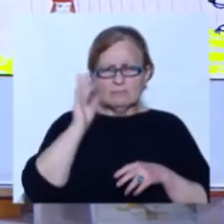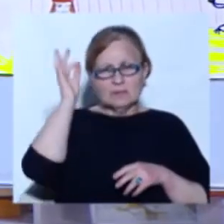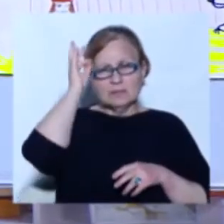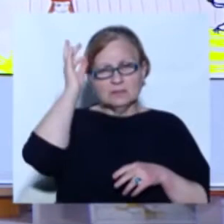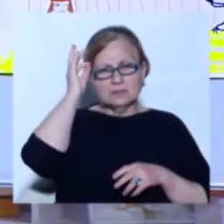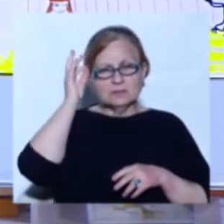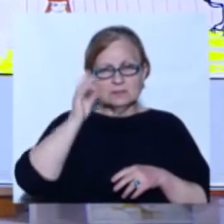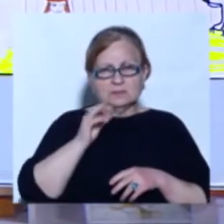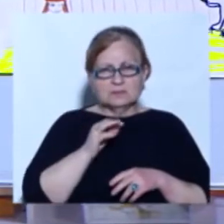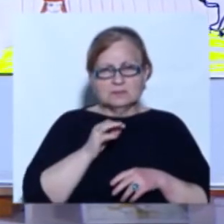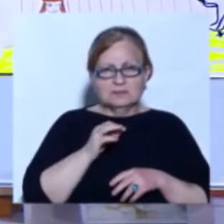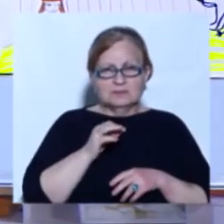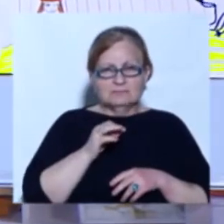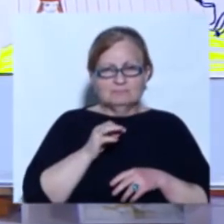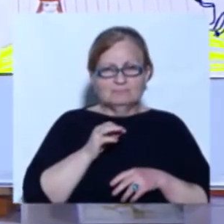ნახეთ, რამდენიმე